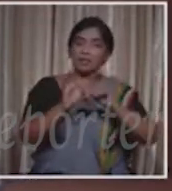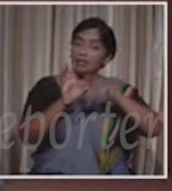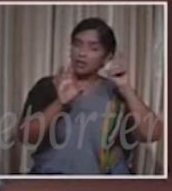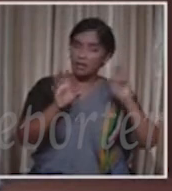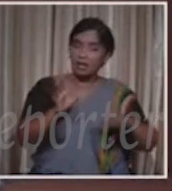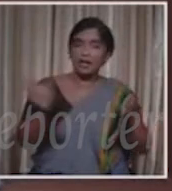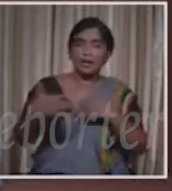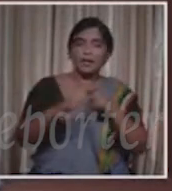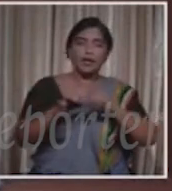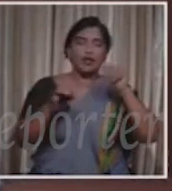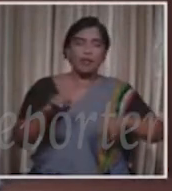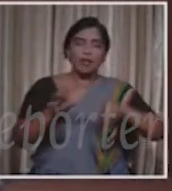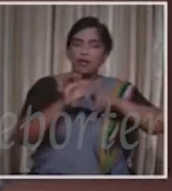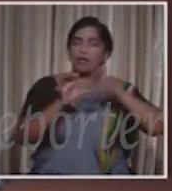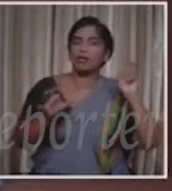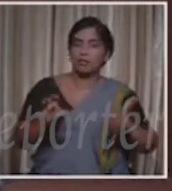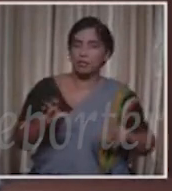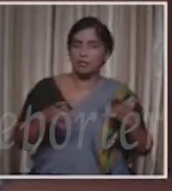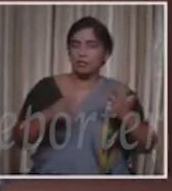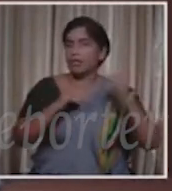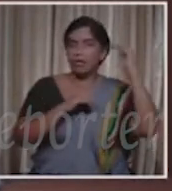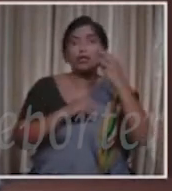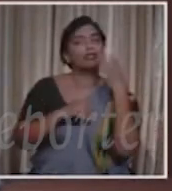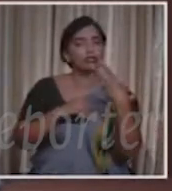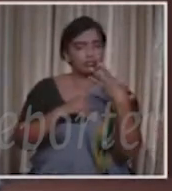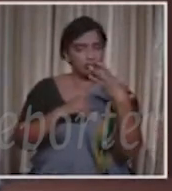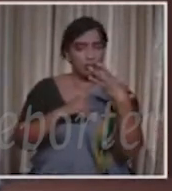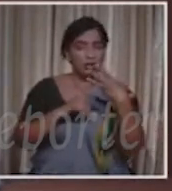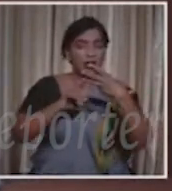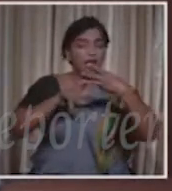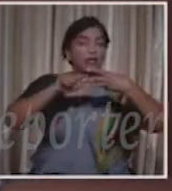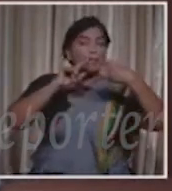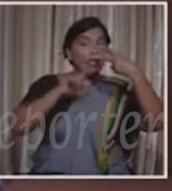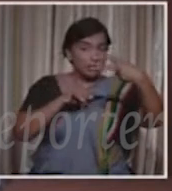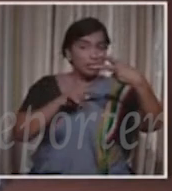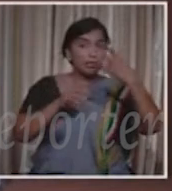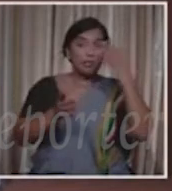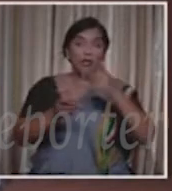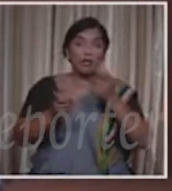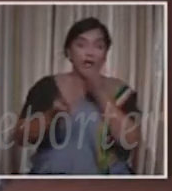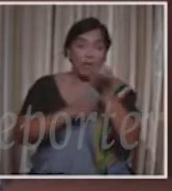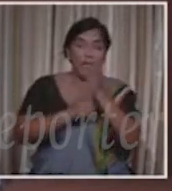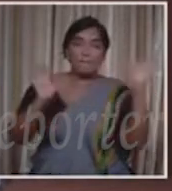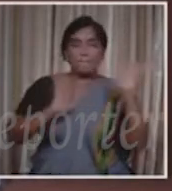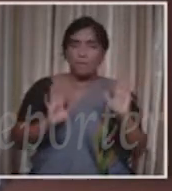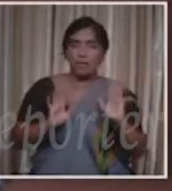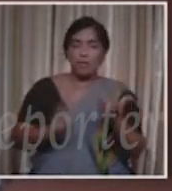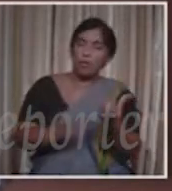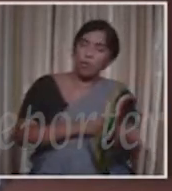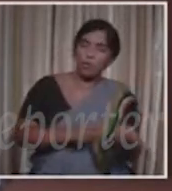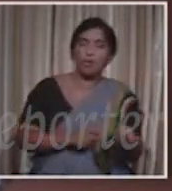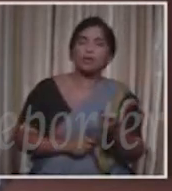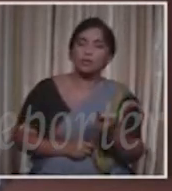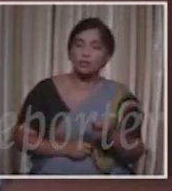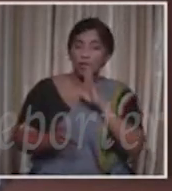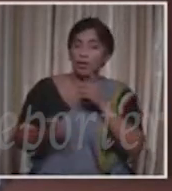පොලිස් ලේකම් අනිත් එකන කවුද උඩින් ඉන්න ජනාධිපති ඒ වෙනකොට වෙන ඇමතිවරු නැහෙනේ ජනාධිපති රෙලිය අස්සලානේ අගමැති උරිලා අස්සලට කැබිනට්